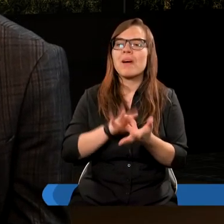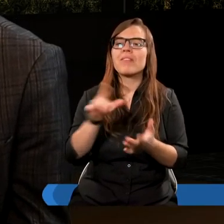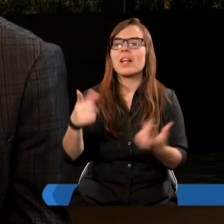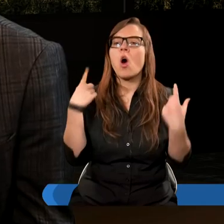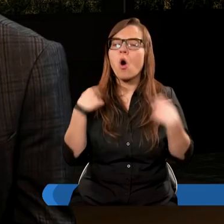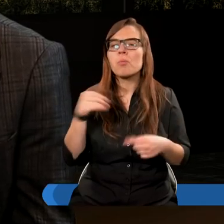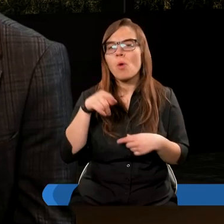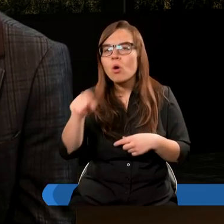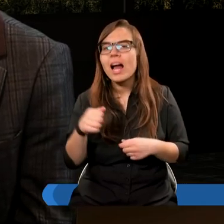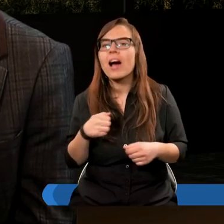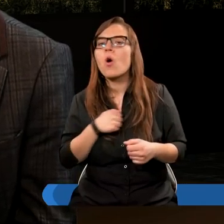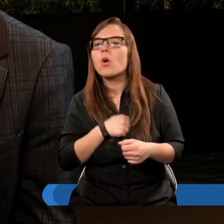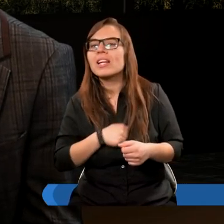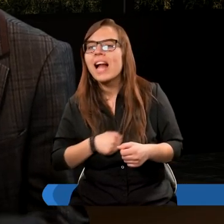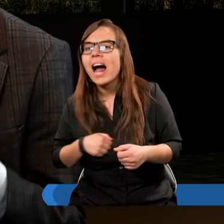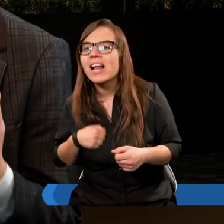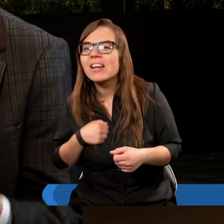zasmucić,